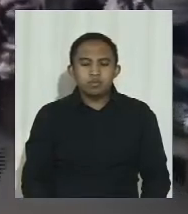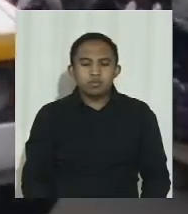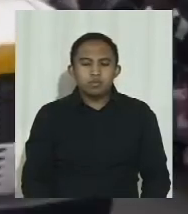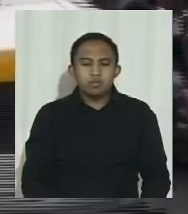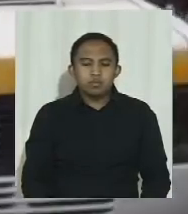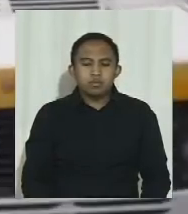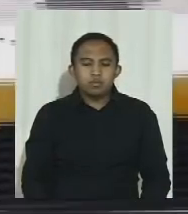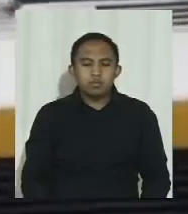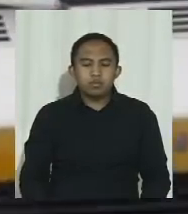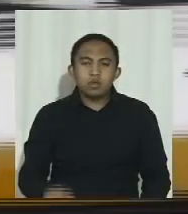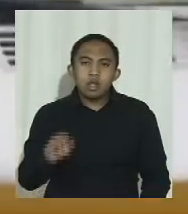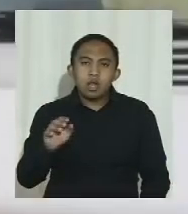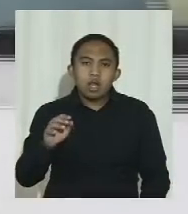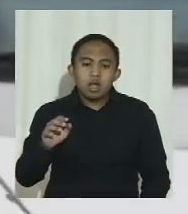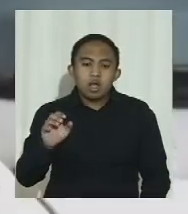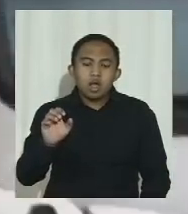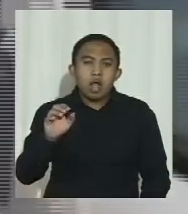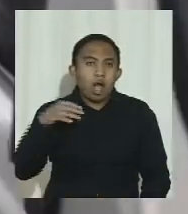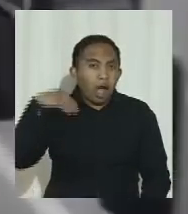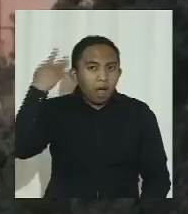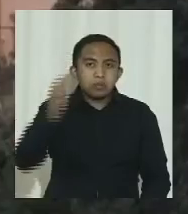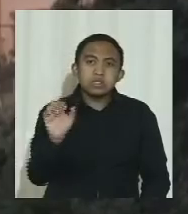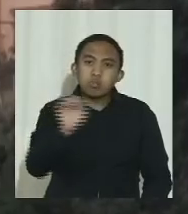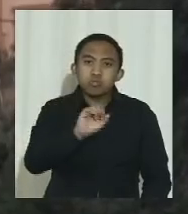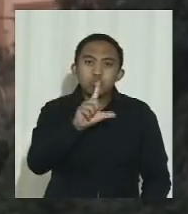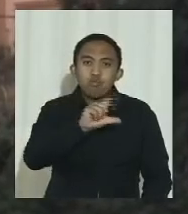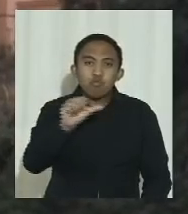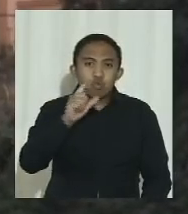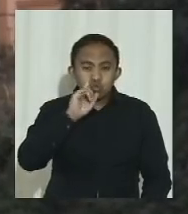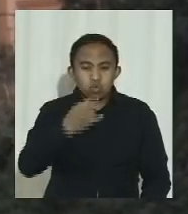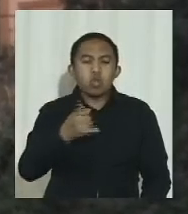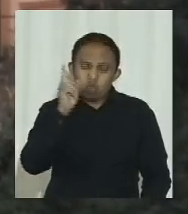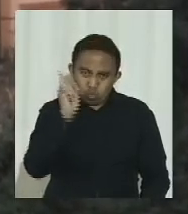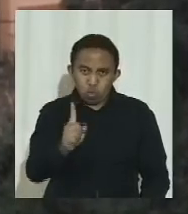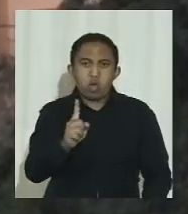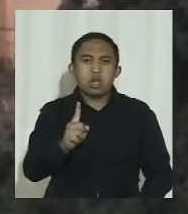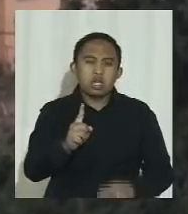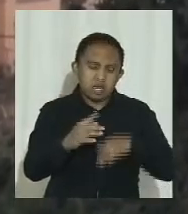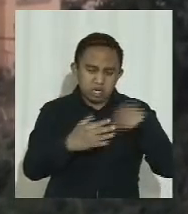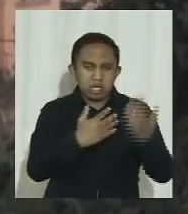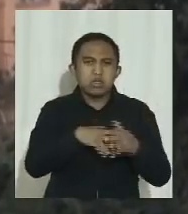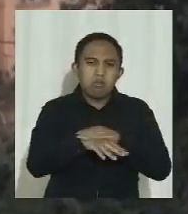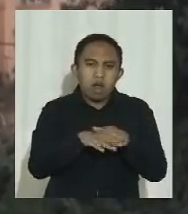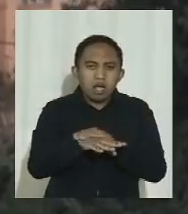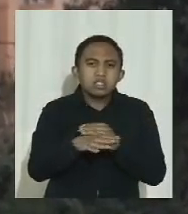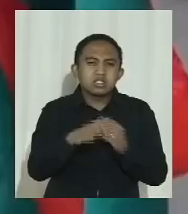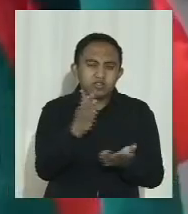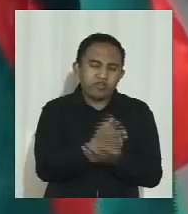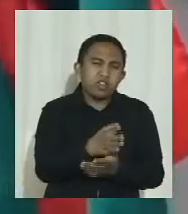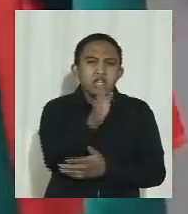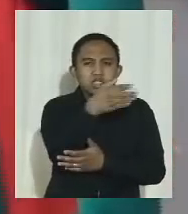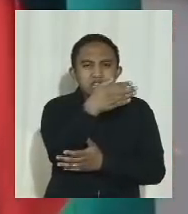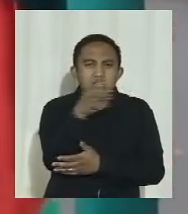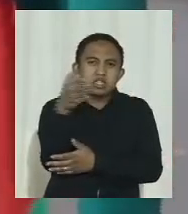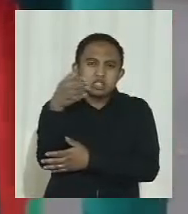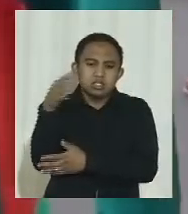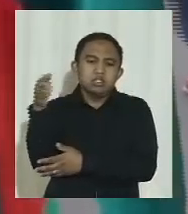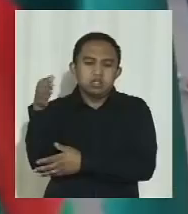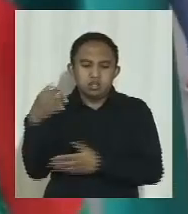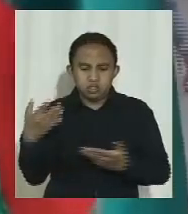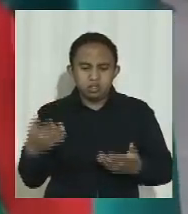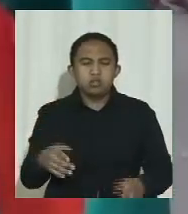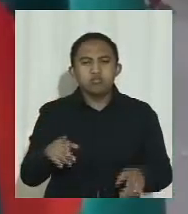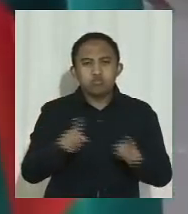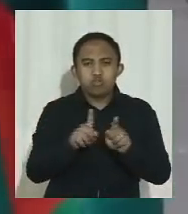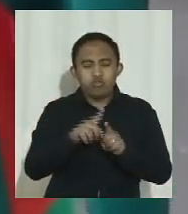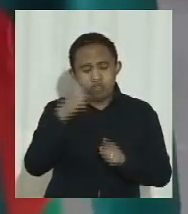Ny asabotsy faharoa ambin'ny folo jiona izao no tokony hitsangana avokoa ny sainam-pirenena manerana ny nosy. Anisan'ny famantarana fa efa manakaiky